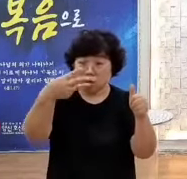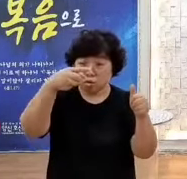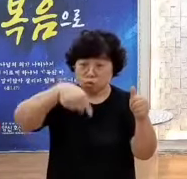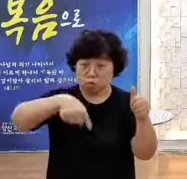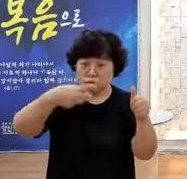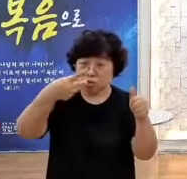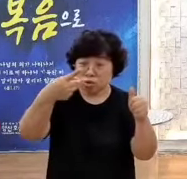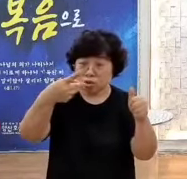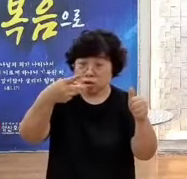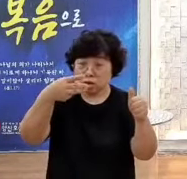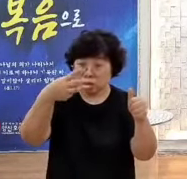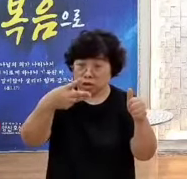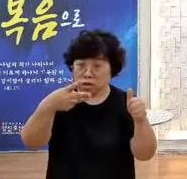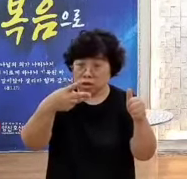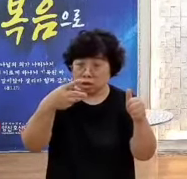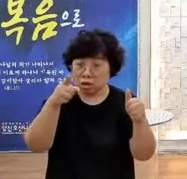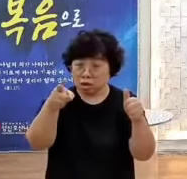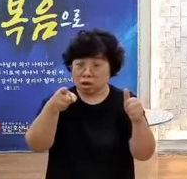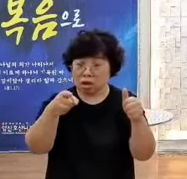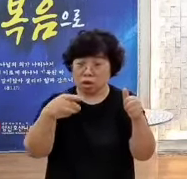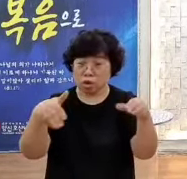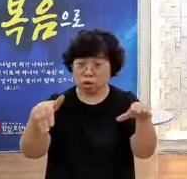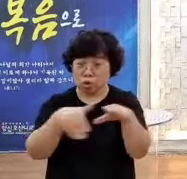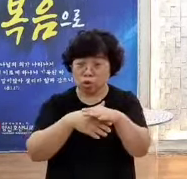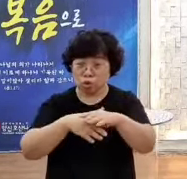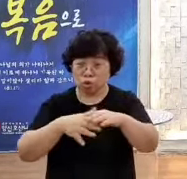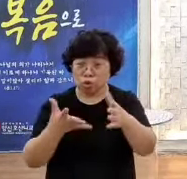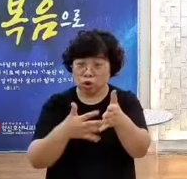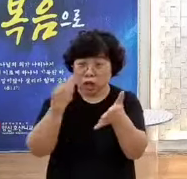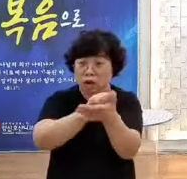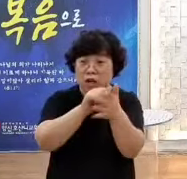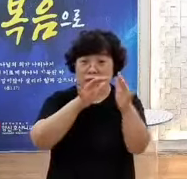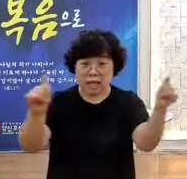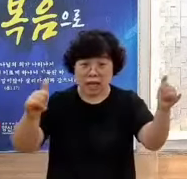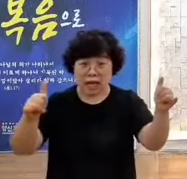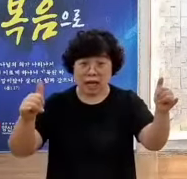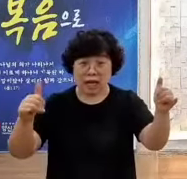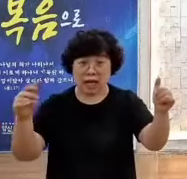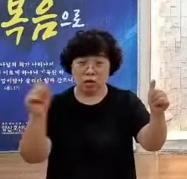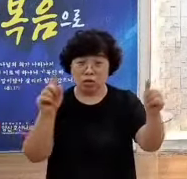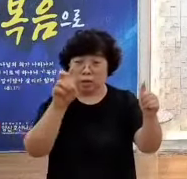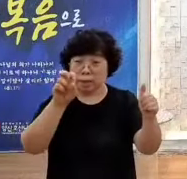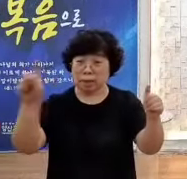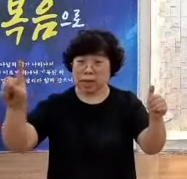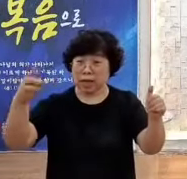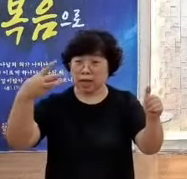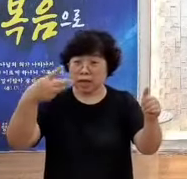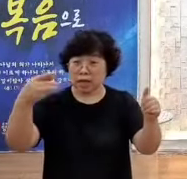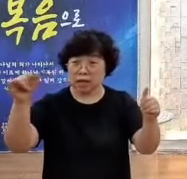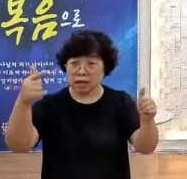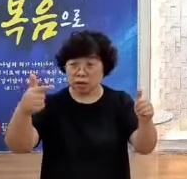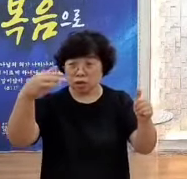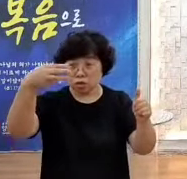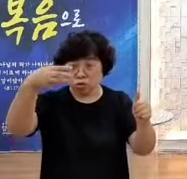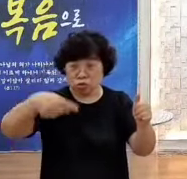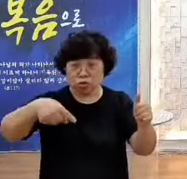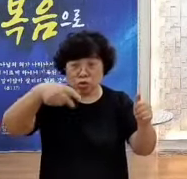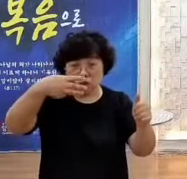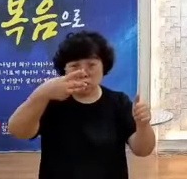구교에서 신교로 넘어오게 만든 아주 결정적인 역할을 한 사람이 루터가 있습니다. 독일의 루터, 그리고